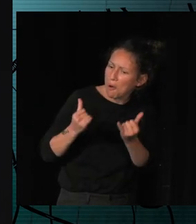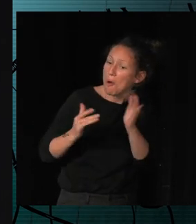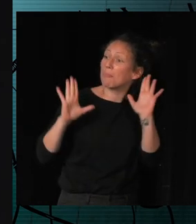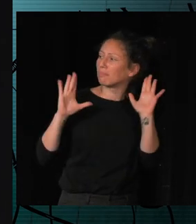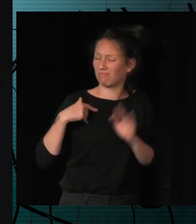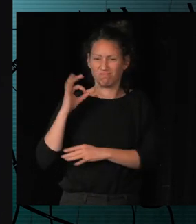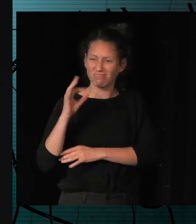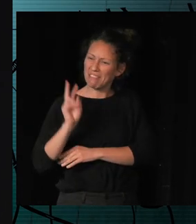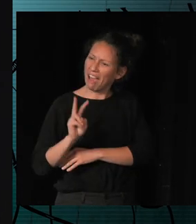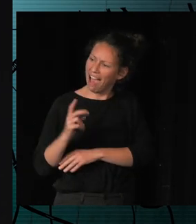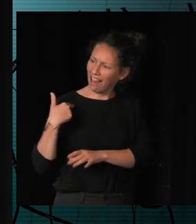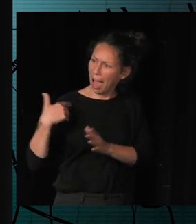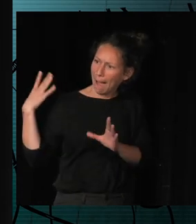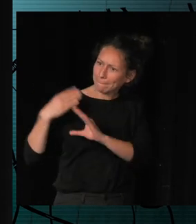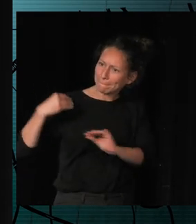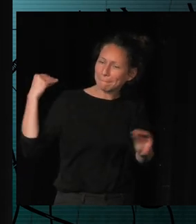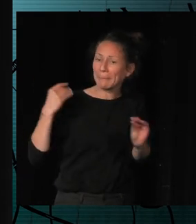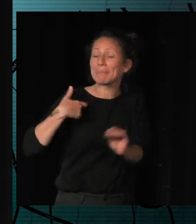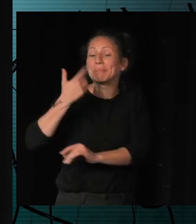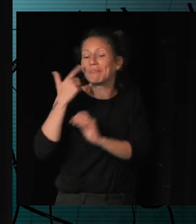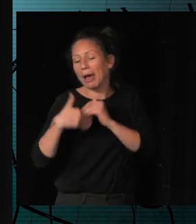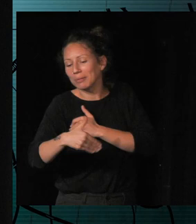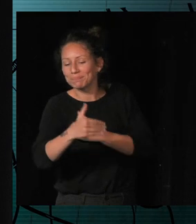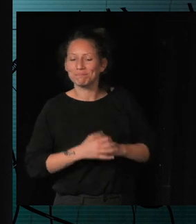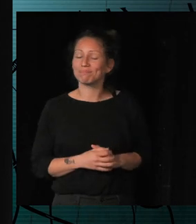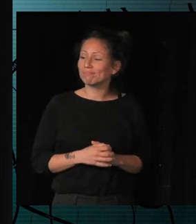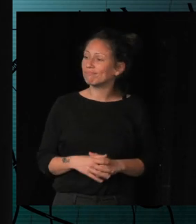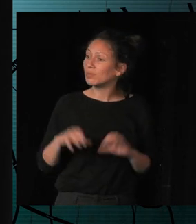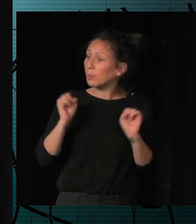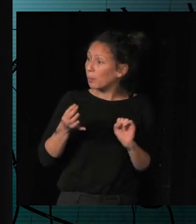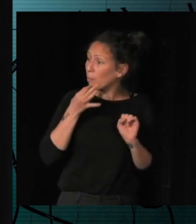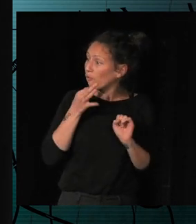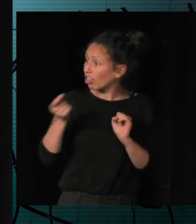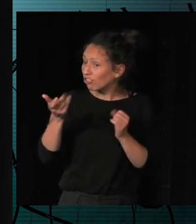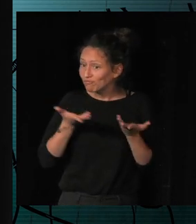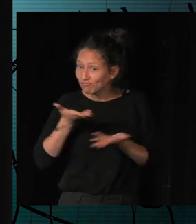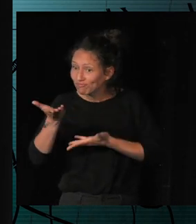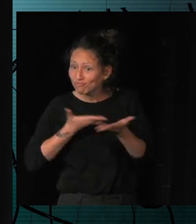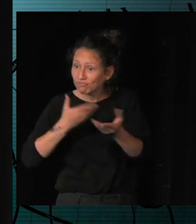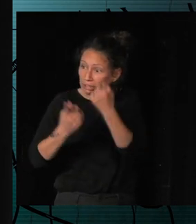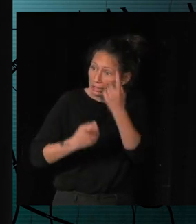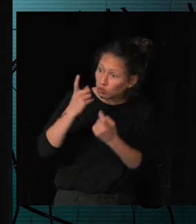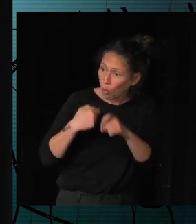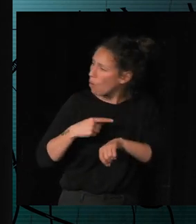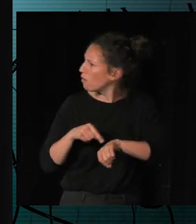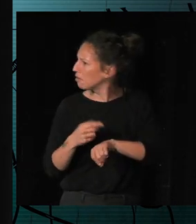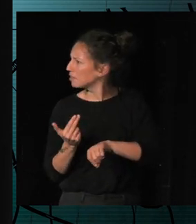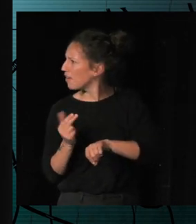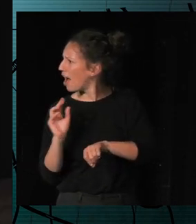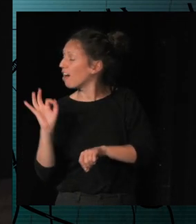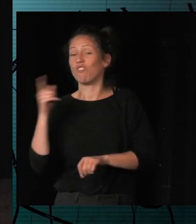suivre euh est-ce que est-ce qu'on fait une petite partie question échange est-ce que vous avez des remarques des choses est-ce qu'on a le temps ouais est-ce qu'on a le temps